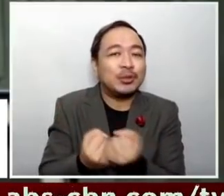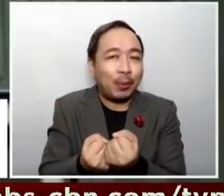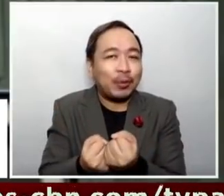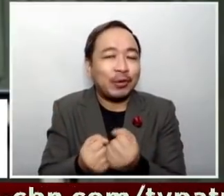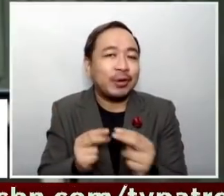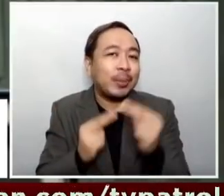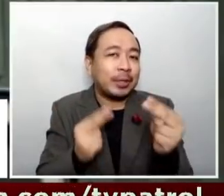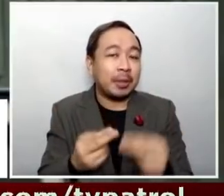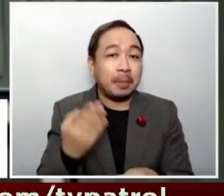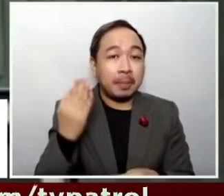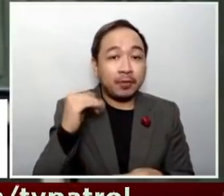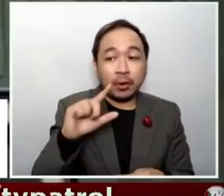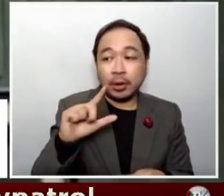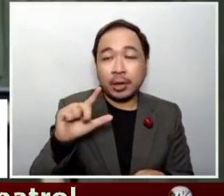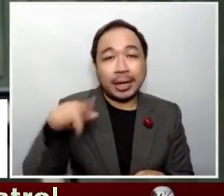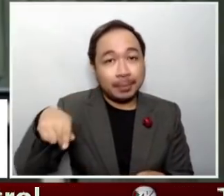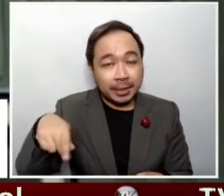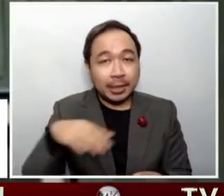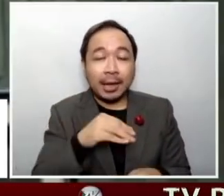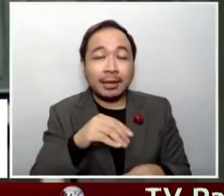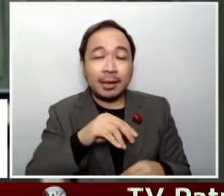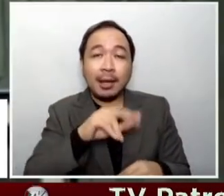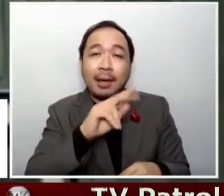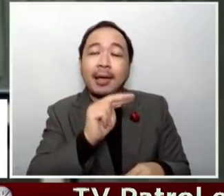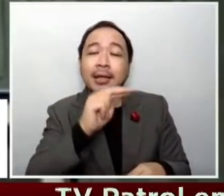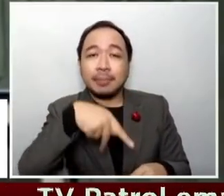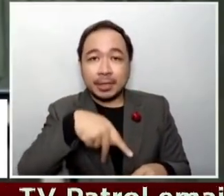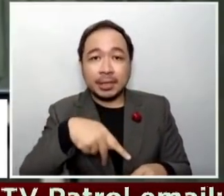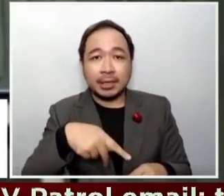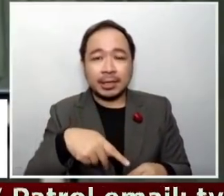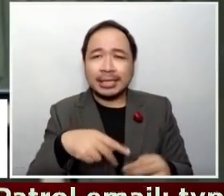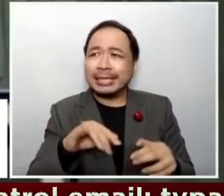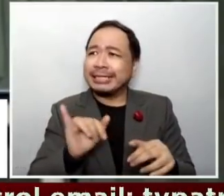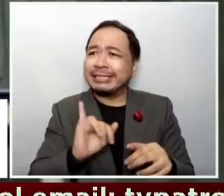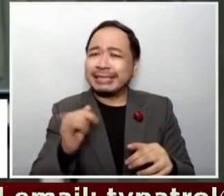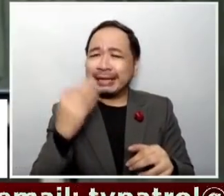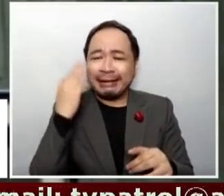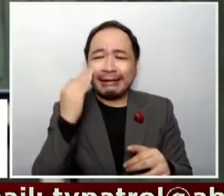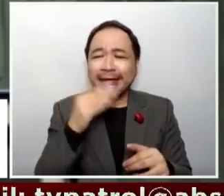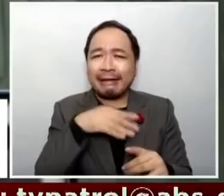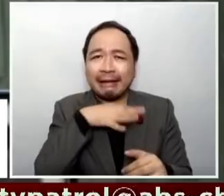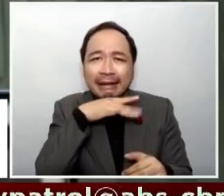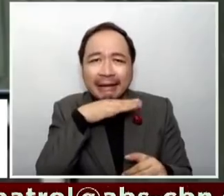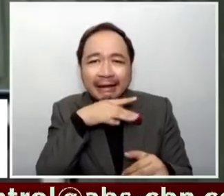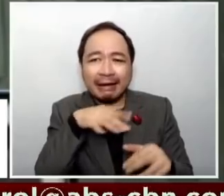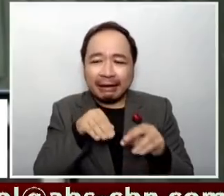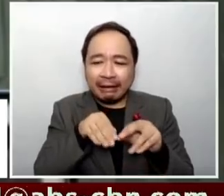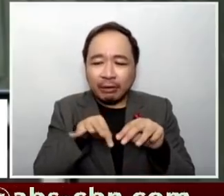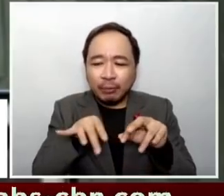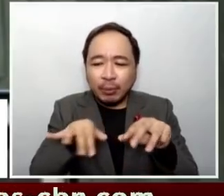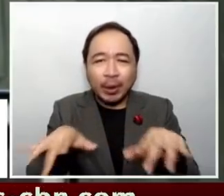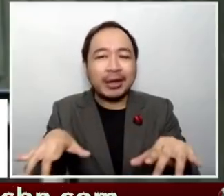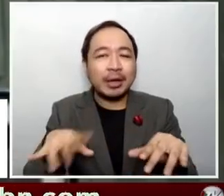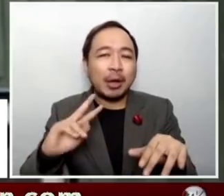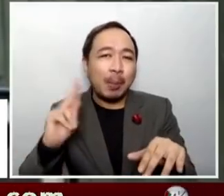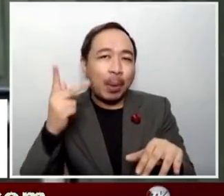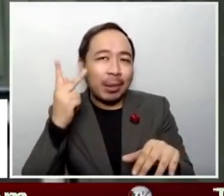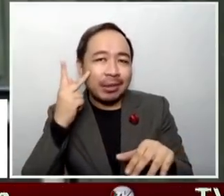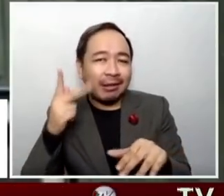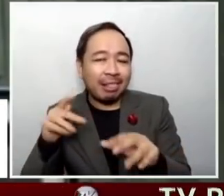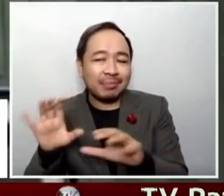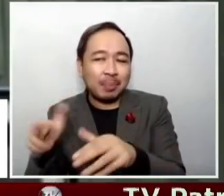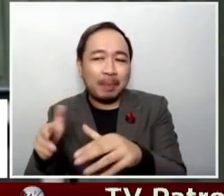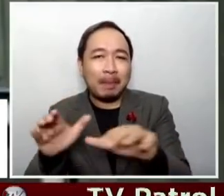Party. Ngayon, napakarami na. No? Like an amoeba reproduction of political parties. So baka naman dapat balikan natin